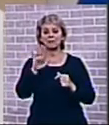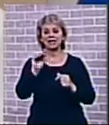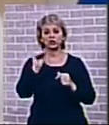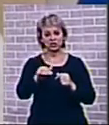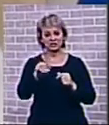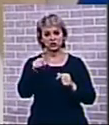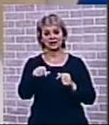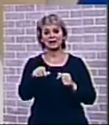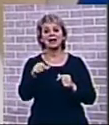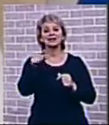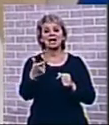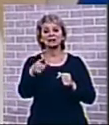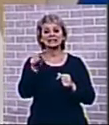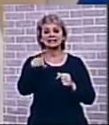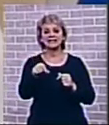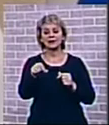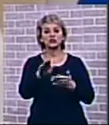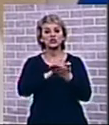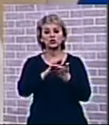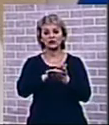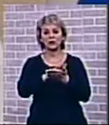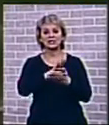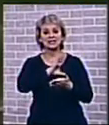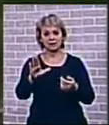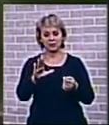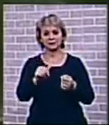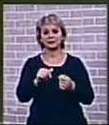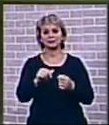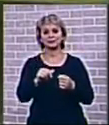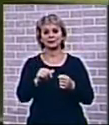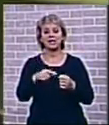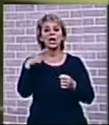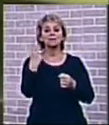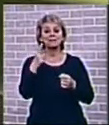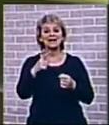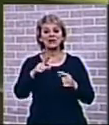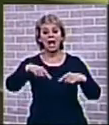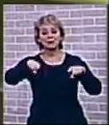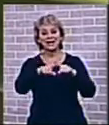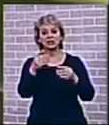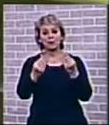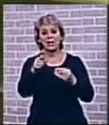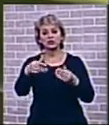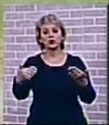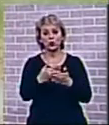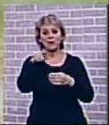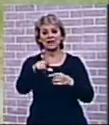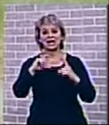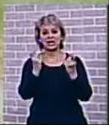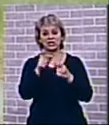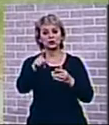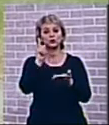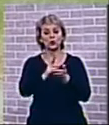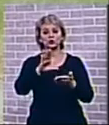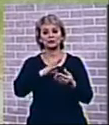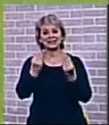45-тысячник, там, где ничего не было. Первый обкаточный матч на новой Ростов-арене должен